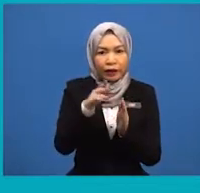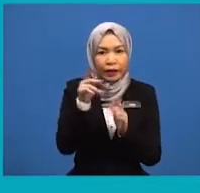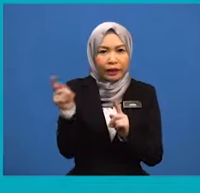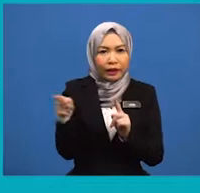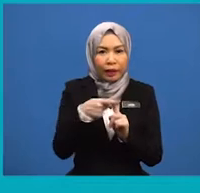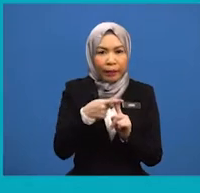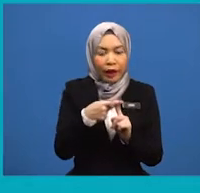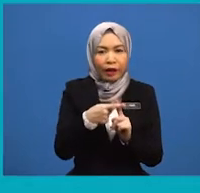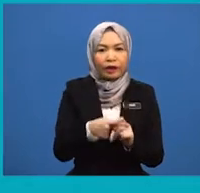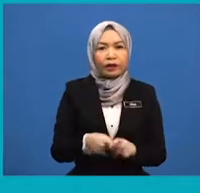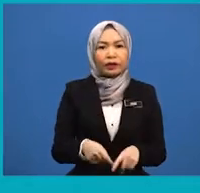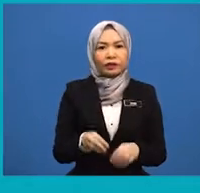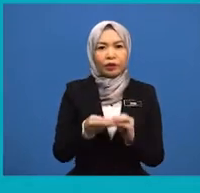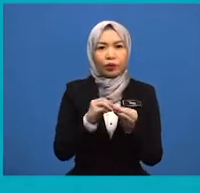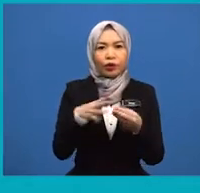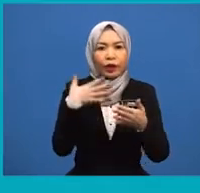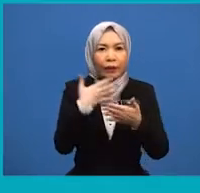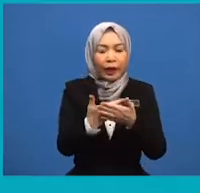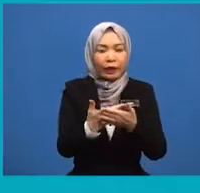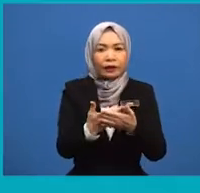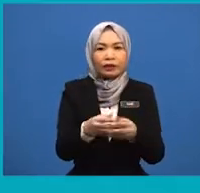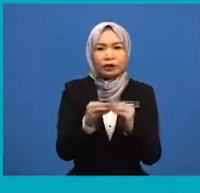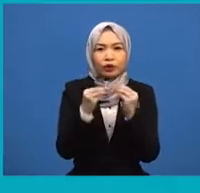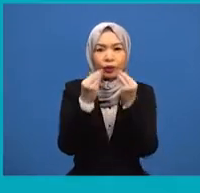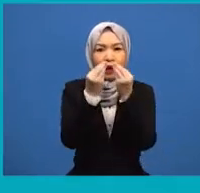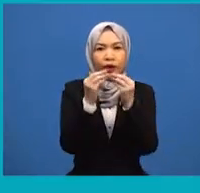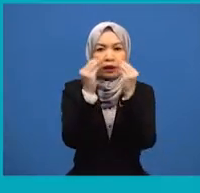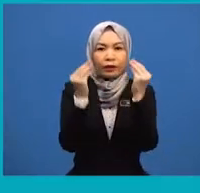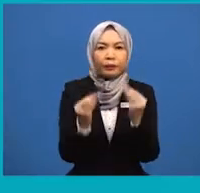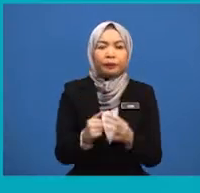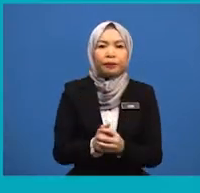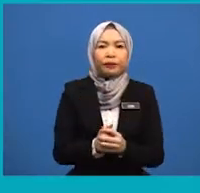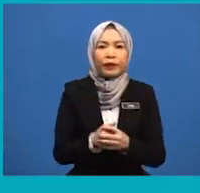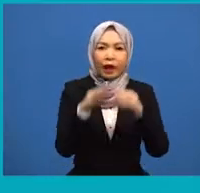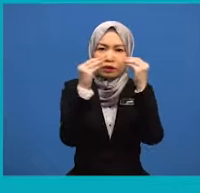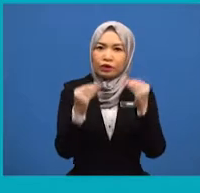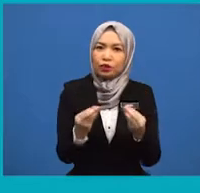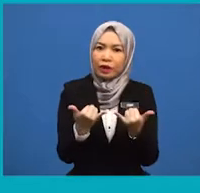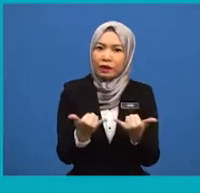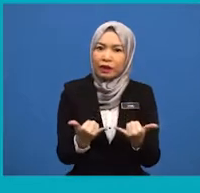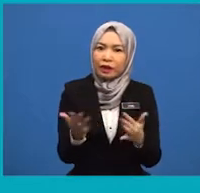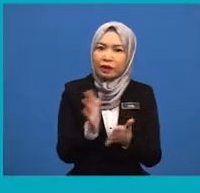jumlah. Jadi, jumlah terkini adalah bersamaan dengan 1.